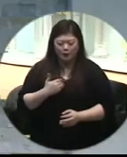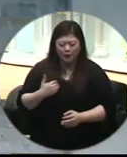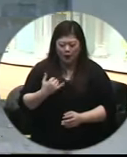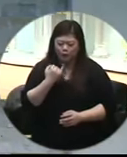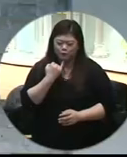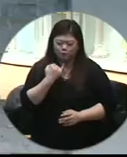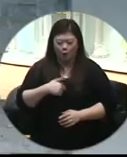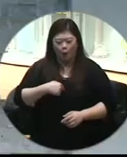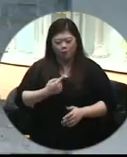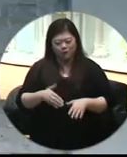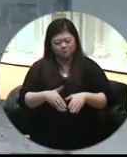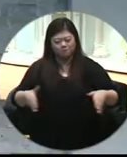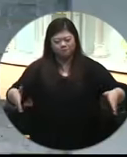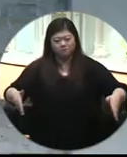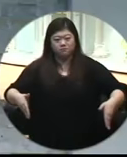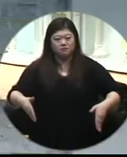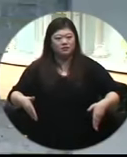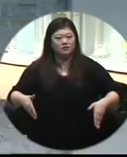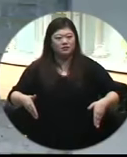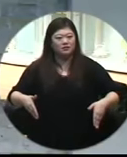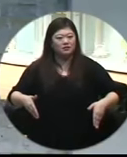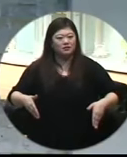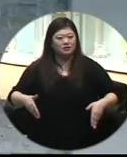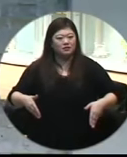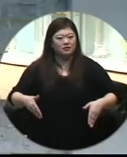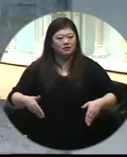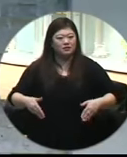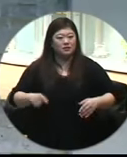그런 정도의 삶이 목적인 사람.